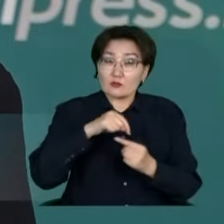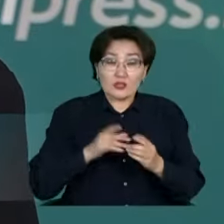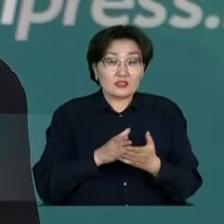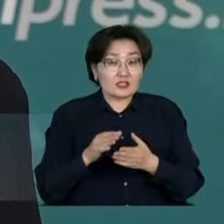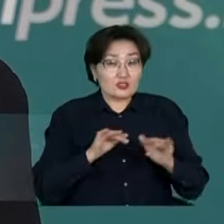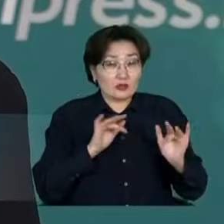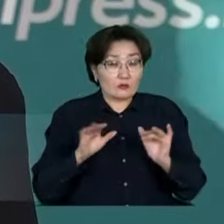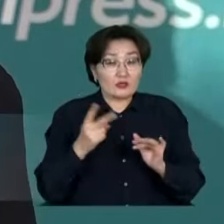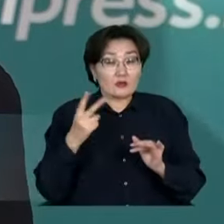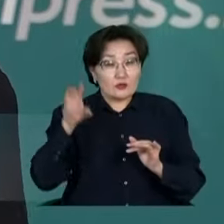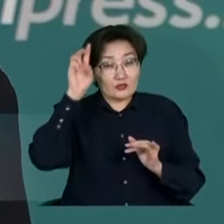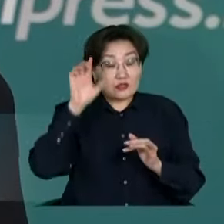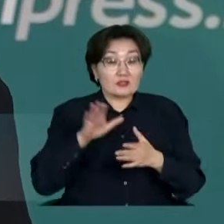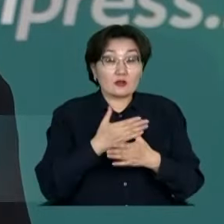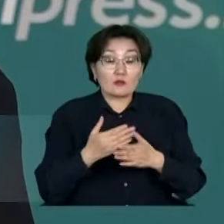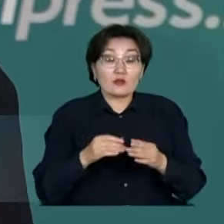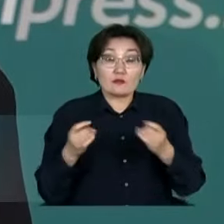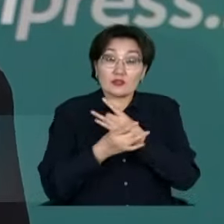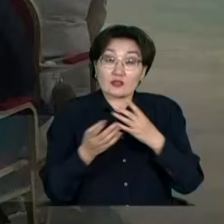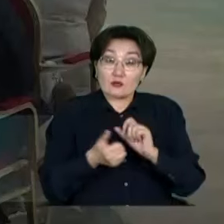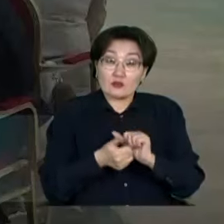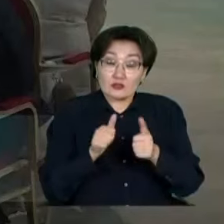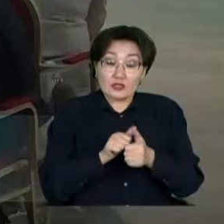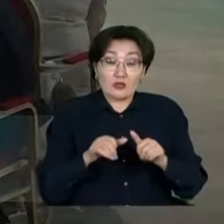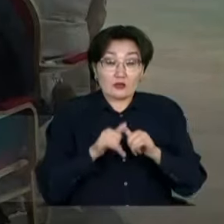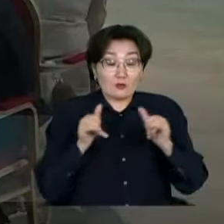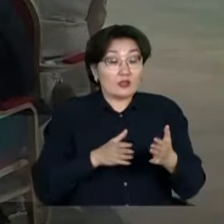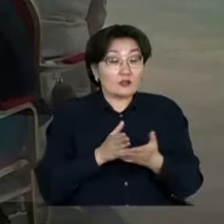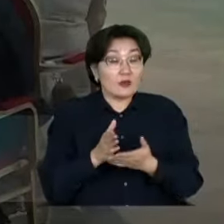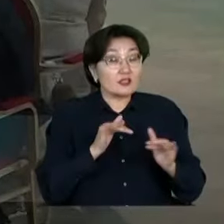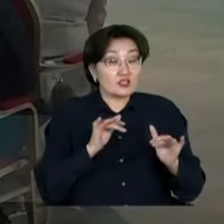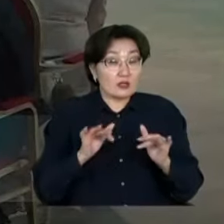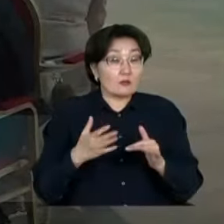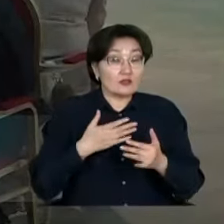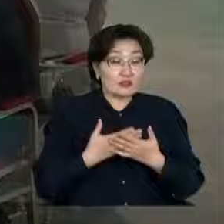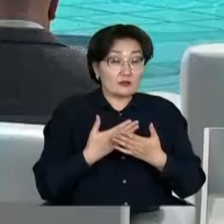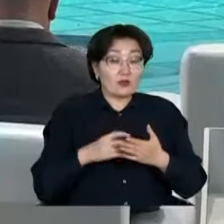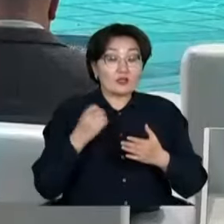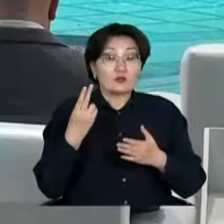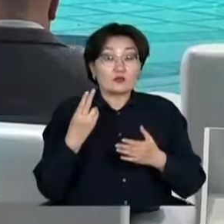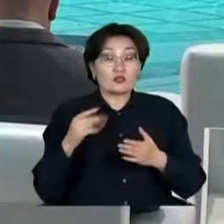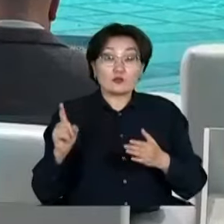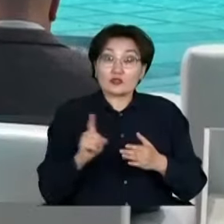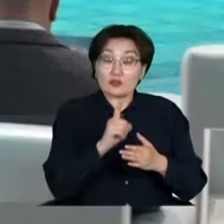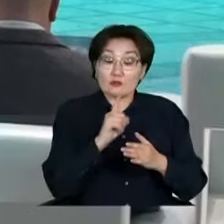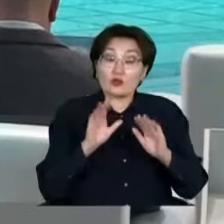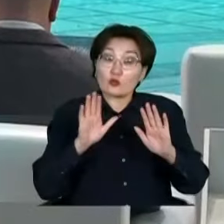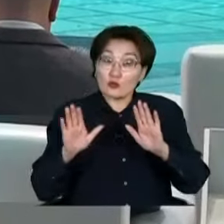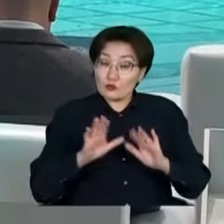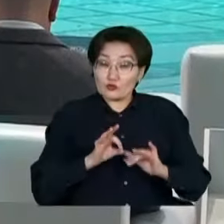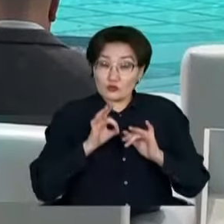қоса екі ел арасындағы мәдени алмасты дамытуға бағытталған шаралар. Мысалы, біздің ұлттық мұражайдың көрмесі